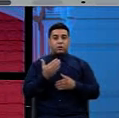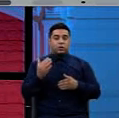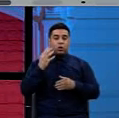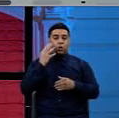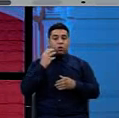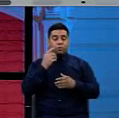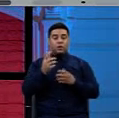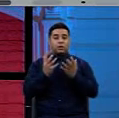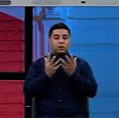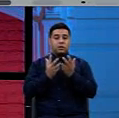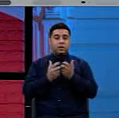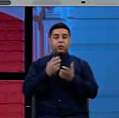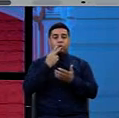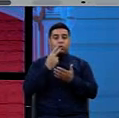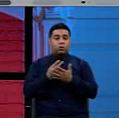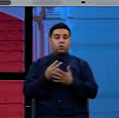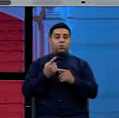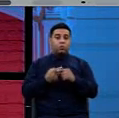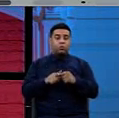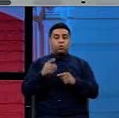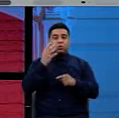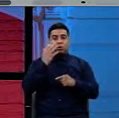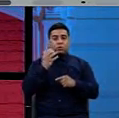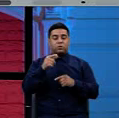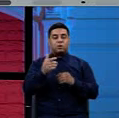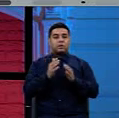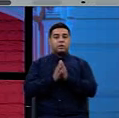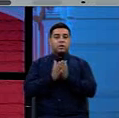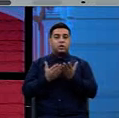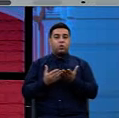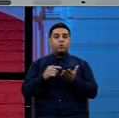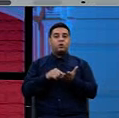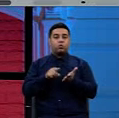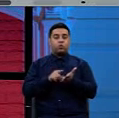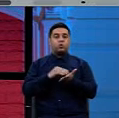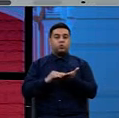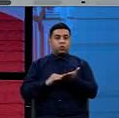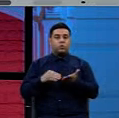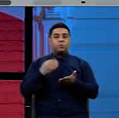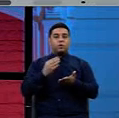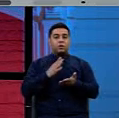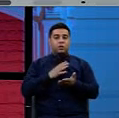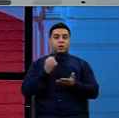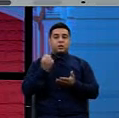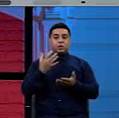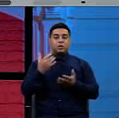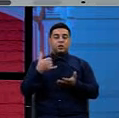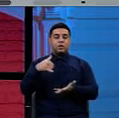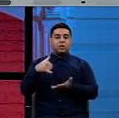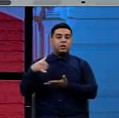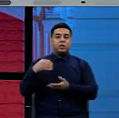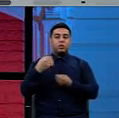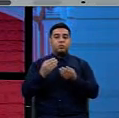Siz olmalarni mana sanab ko'rasiz. Bu rasm darsligingizda ham berilgan. Nechta idish